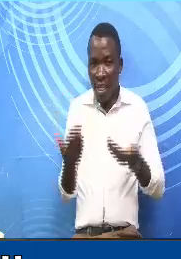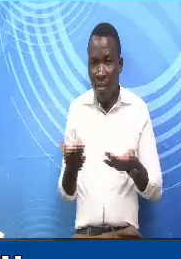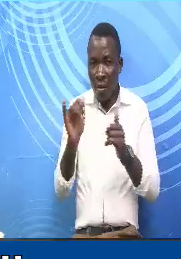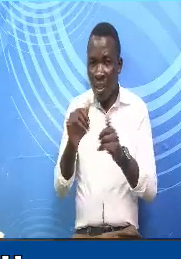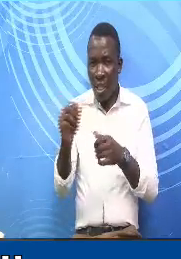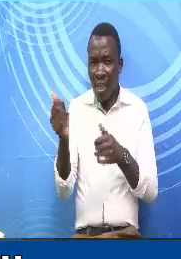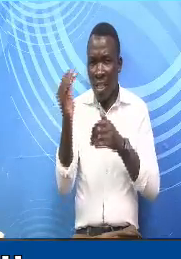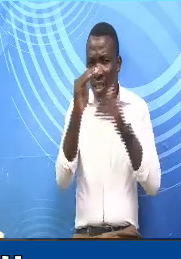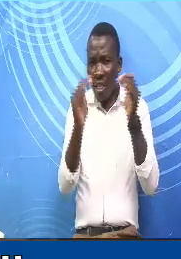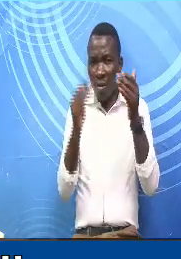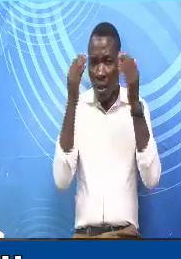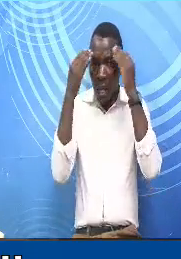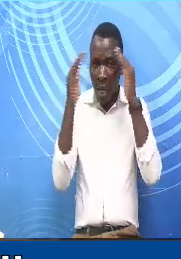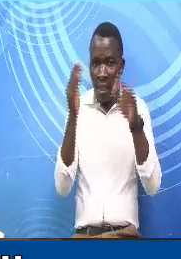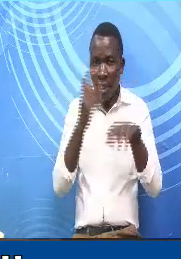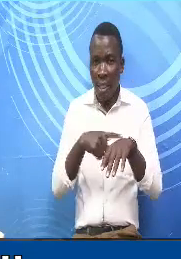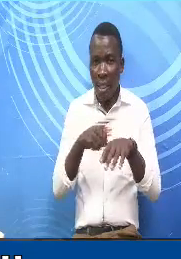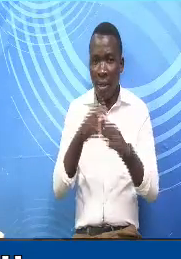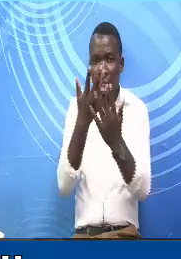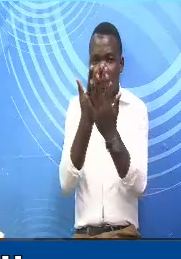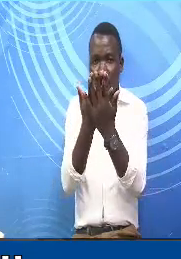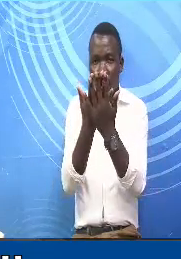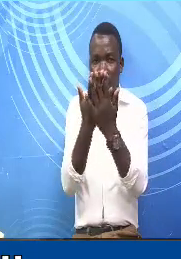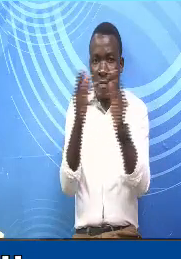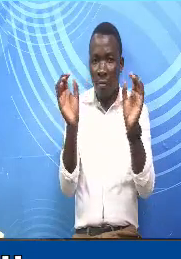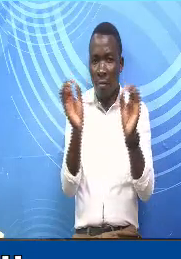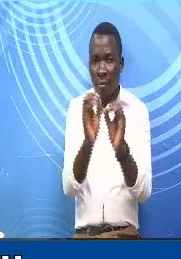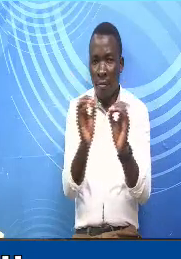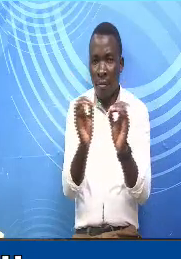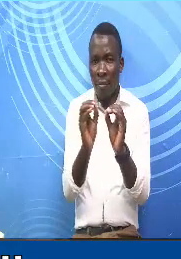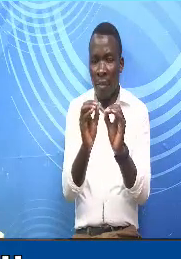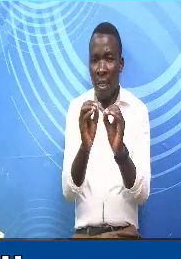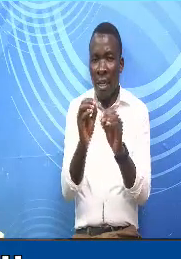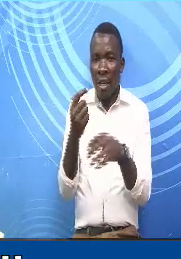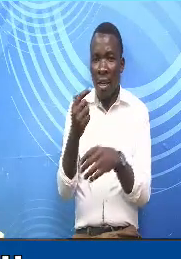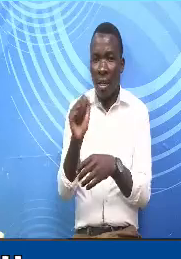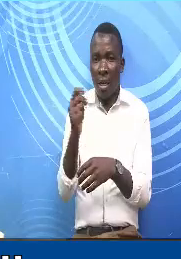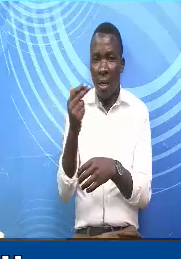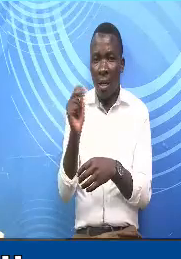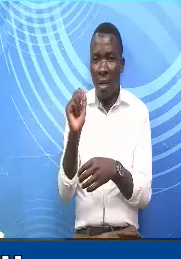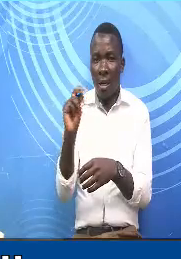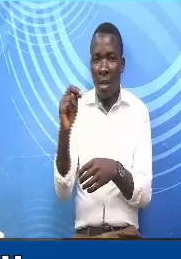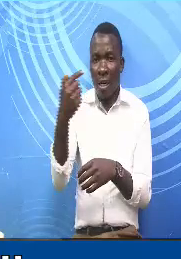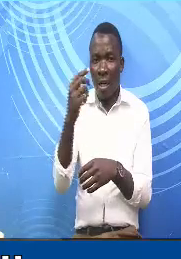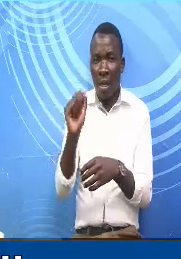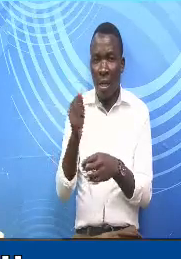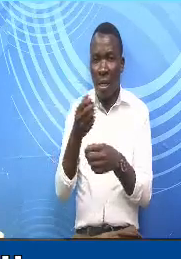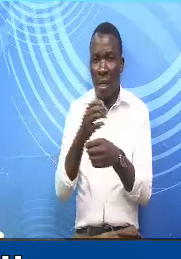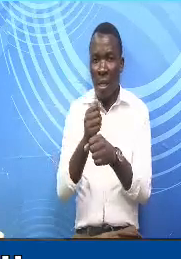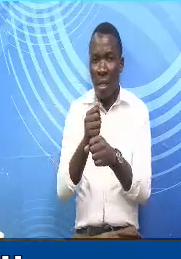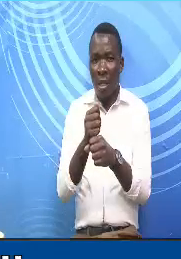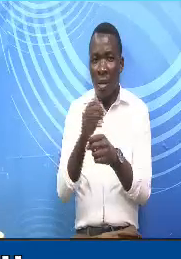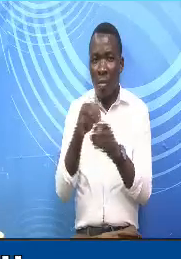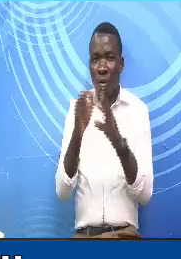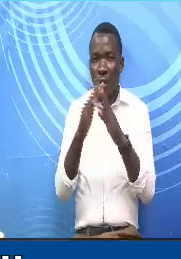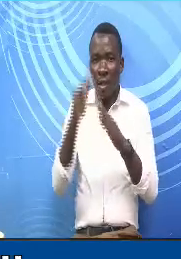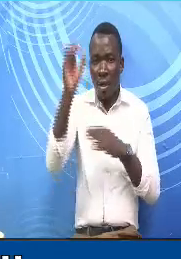runaka mu gihe waba udafunze igahanga ni mu karere ka Kicukiro mu mujyi wa Kigali nari serese na yurusha